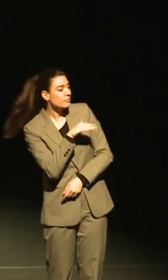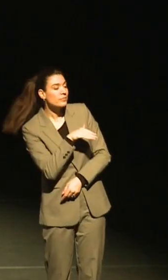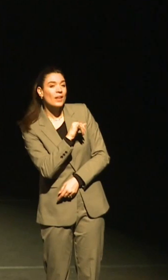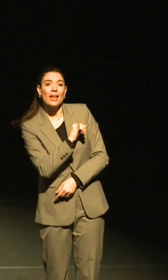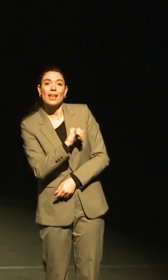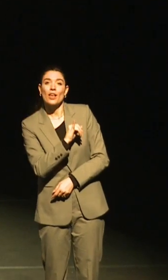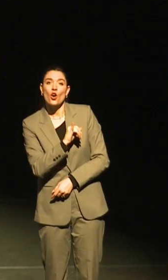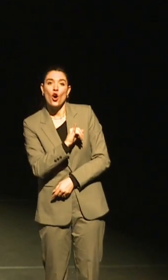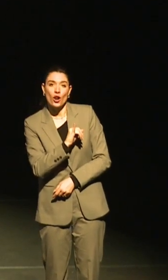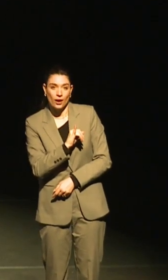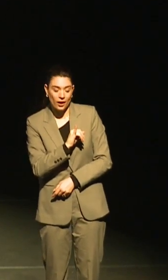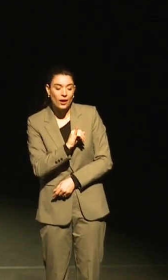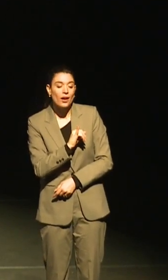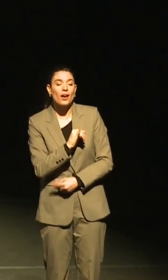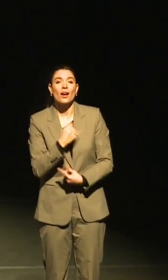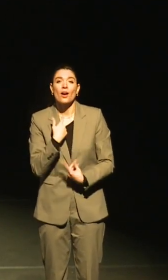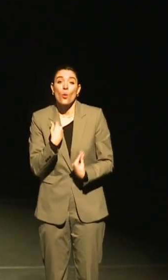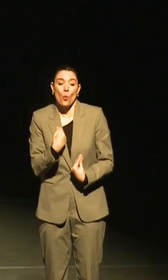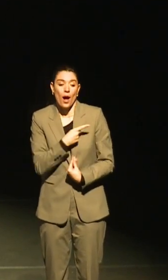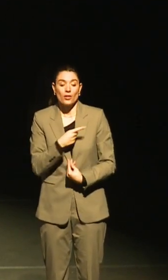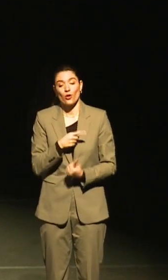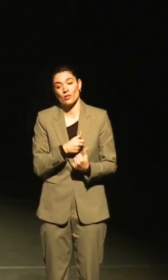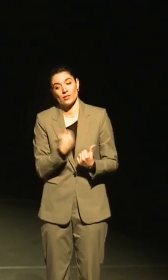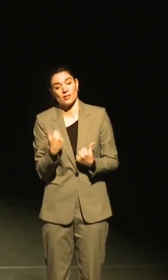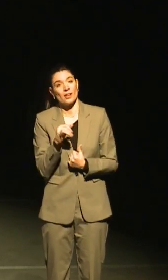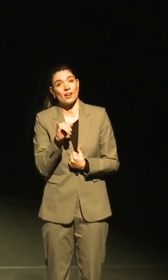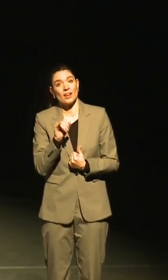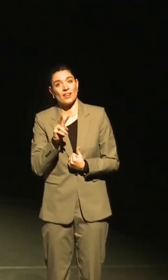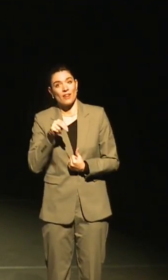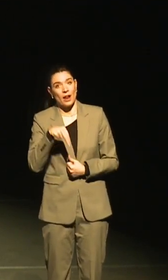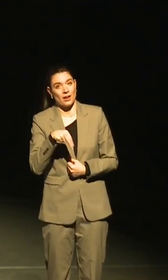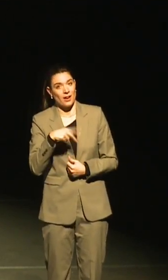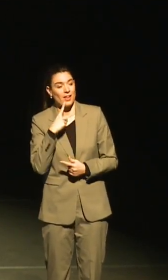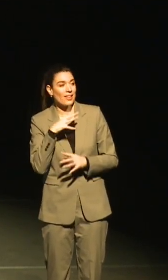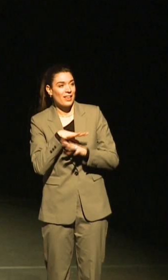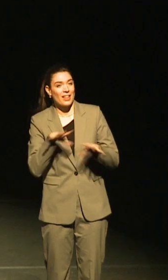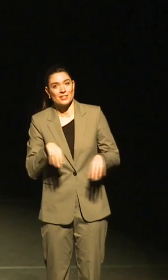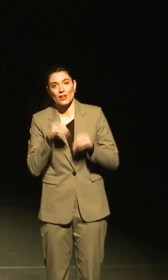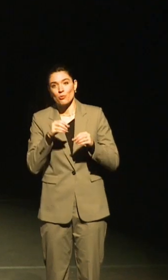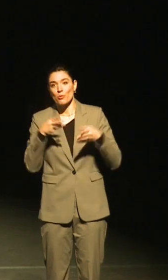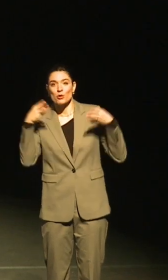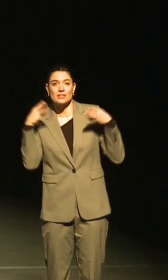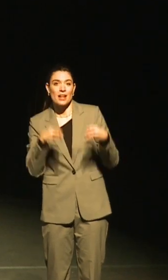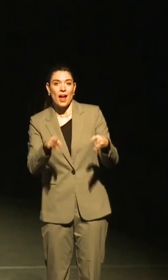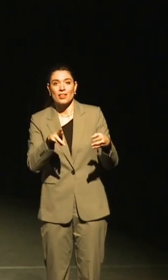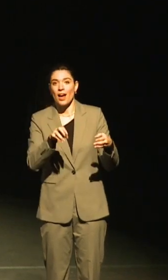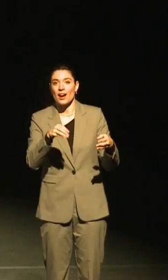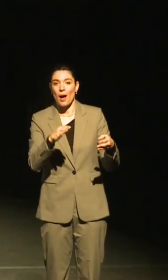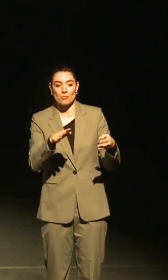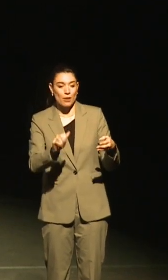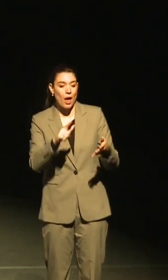Ivan ha cominciato a corteggiarti Sulla Rambla Barcellona no sveliamo anche questi momenti